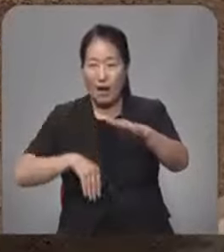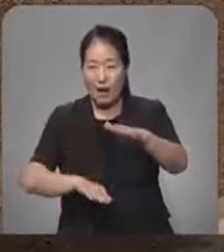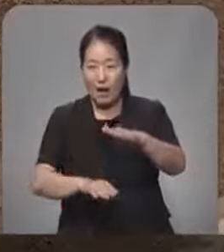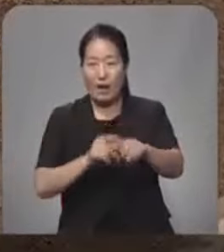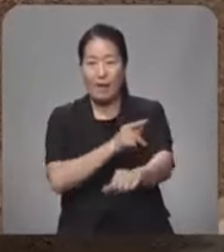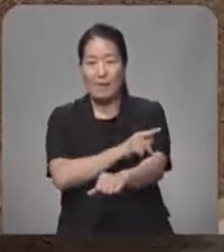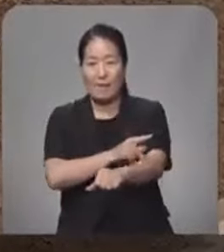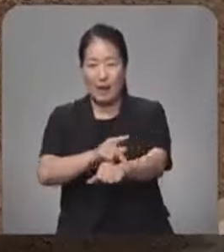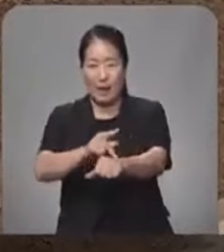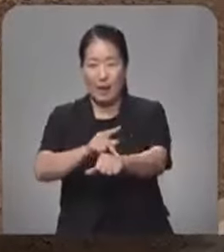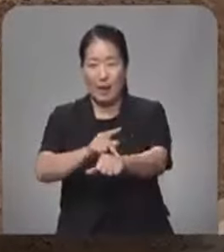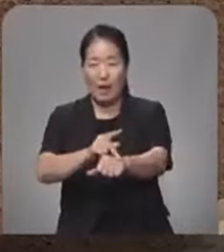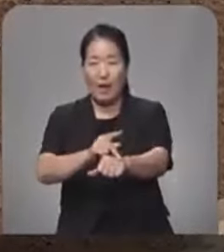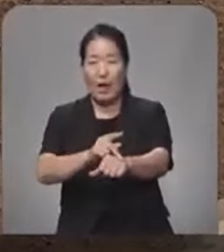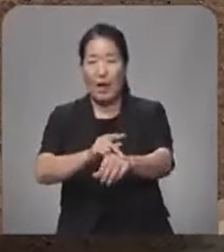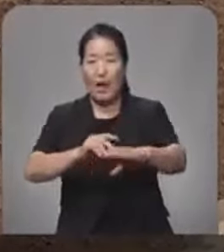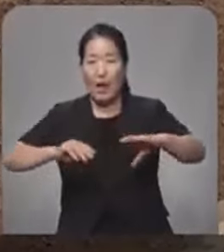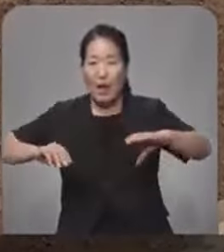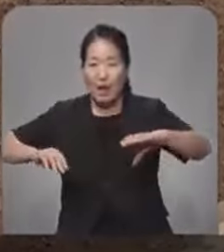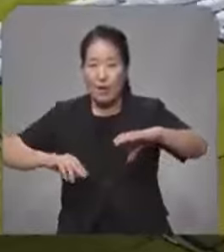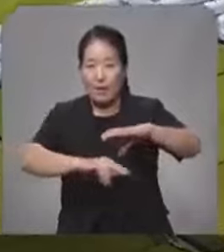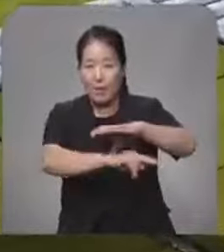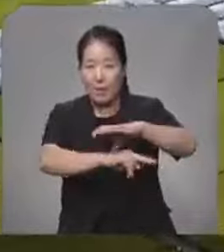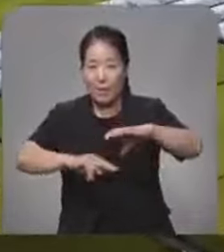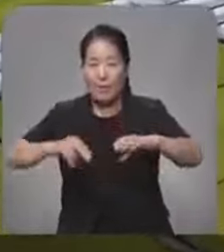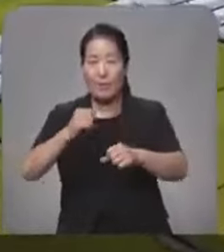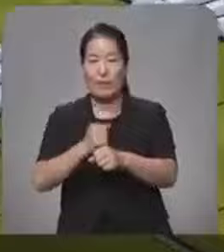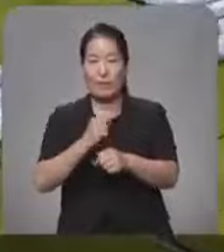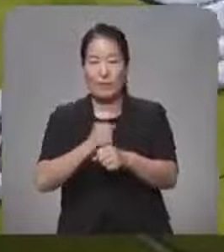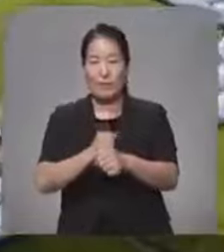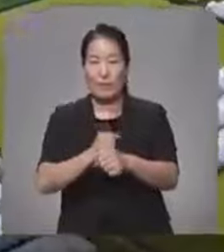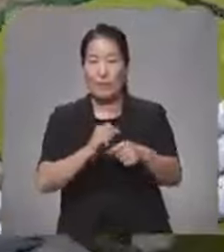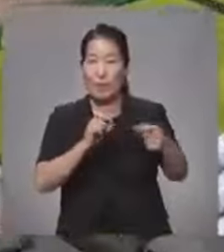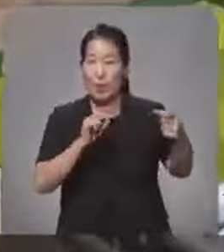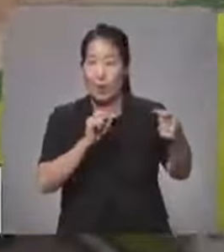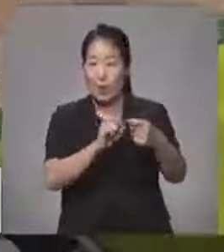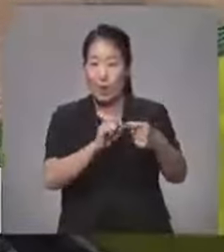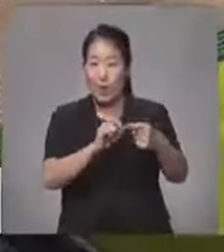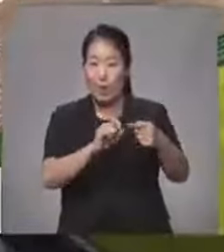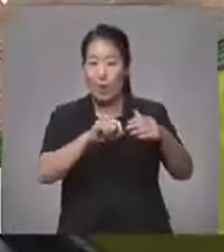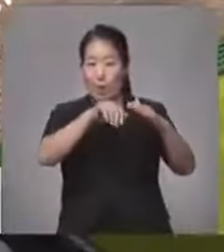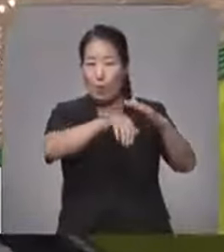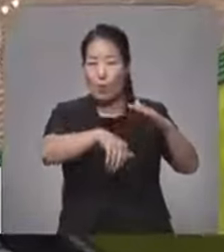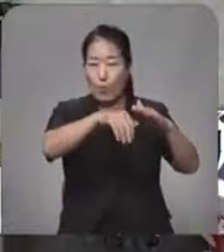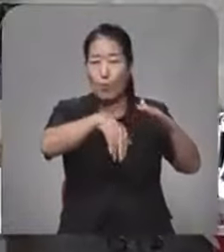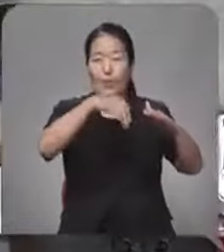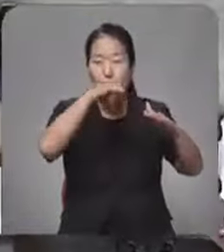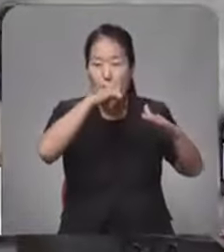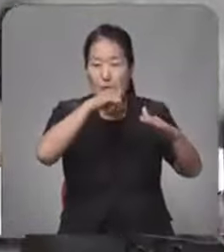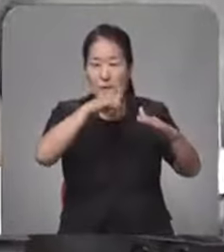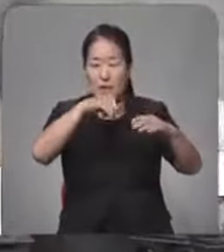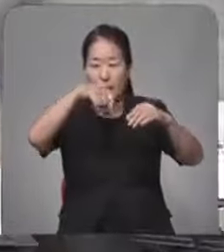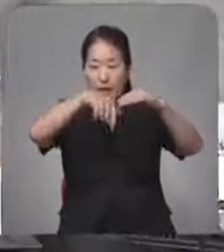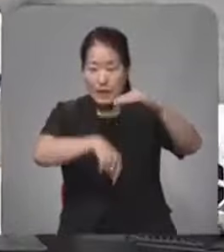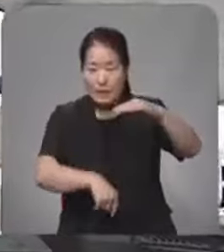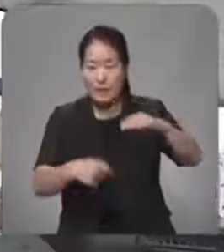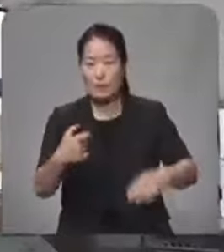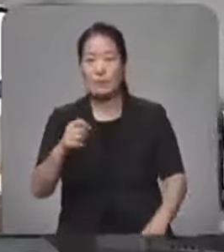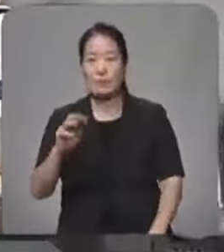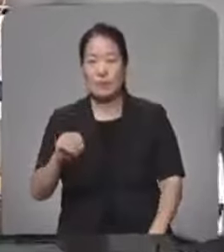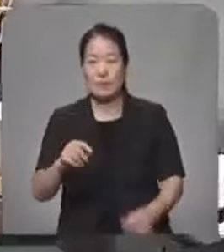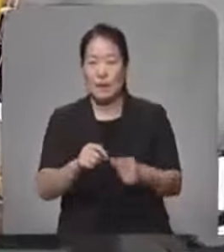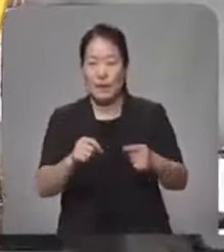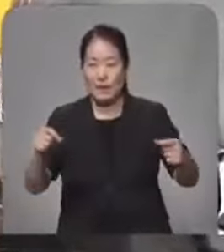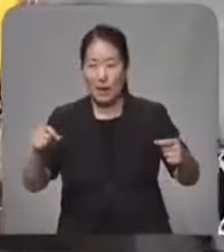고속열차 KTX가 다닐 터널이 생깁니다. 멀지 않은 곳에 거대한 구덩이도 생겼습니다. 깊이 60m,